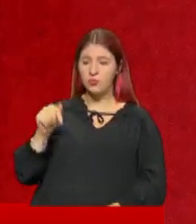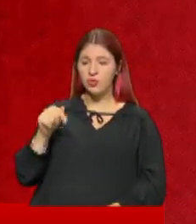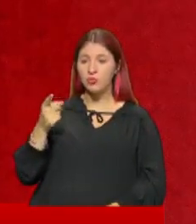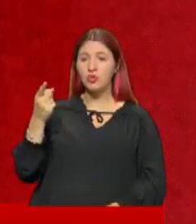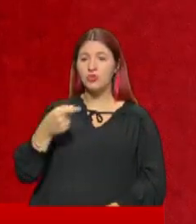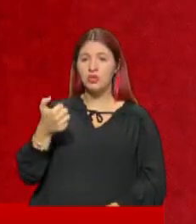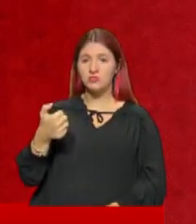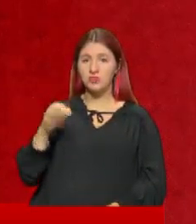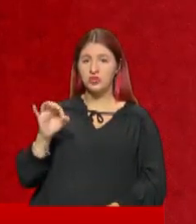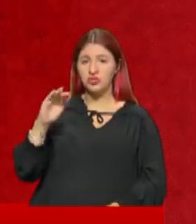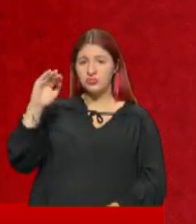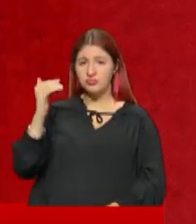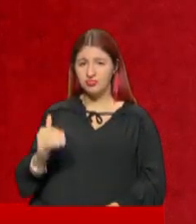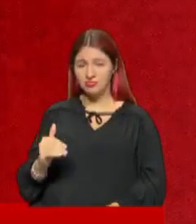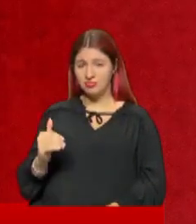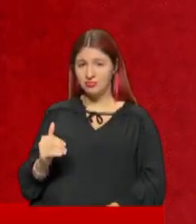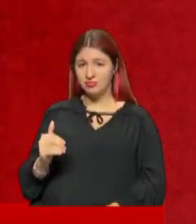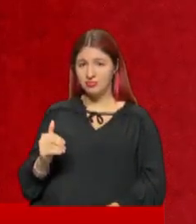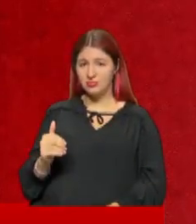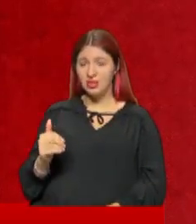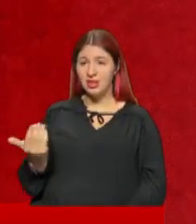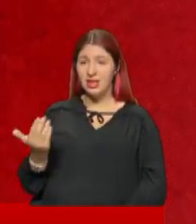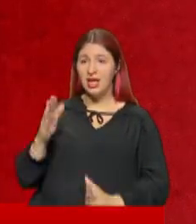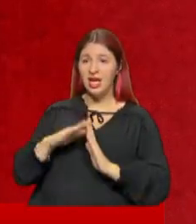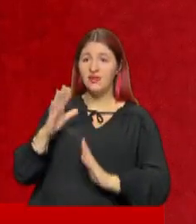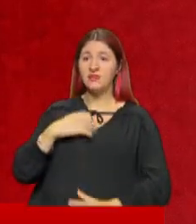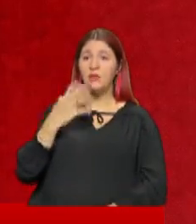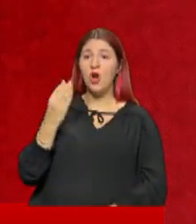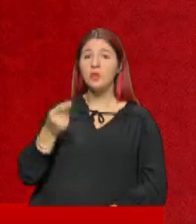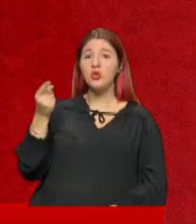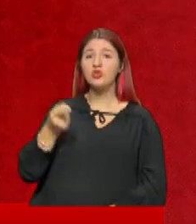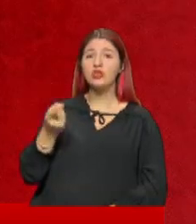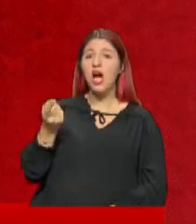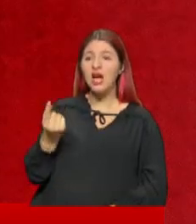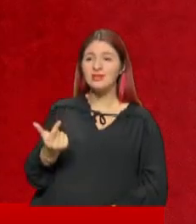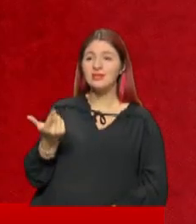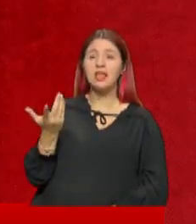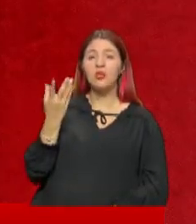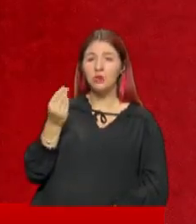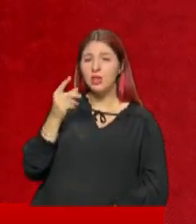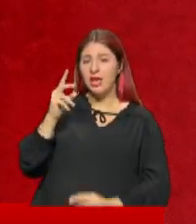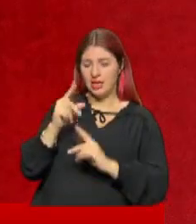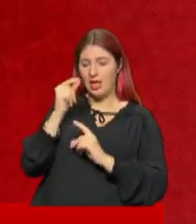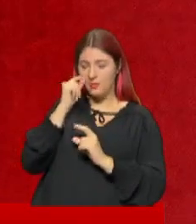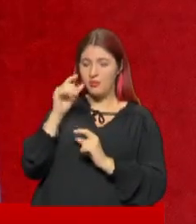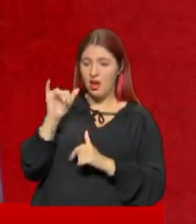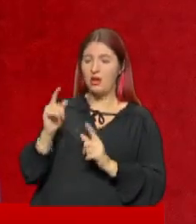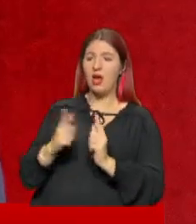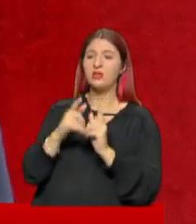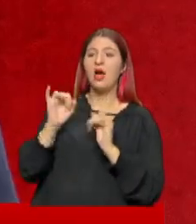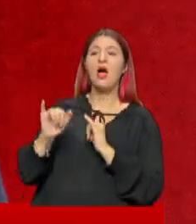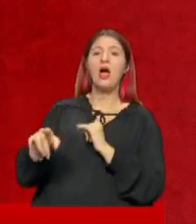Bugün bu oran %60'a düşmüş. Ev sahibi olma oranı azalmış. Yani ne olmuş İlker Bey? Bakın gene aynı şeyle karşı